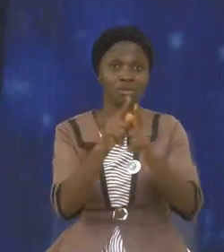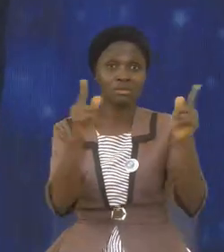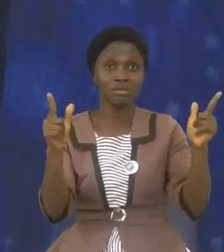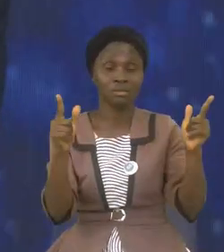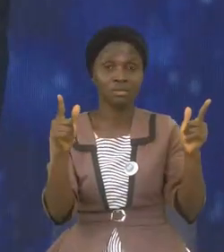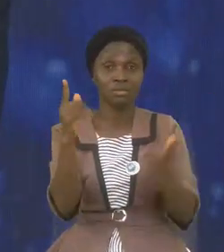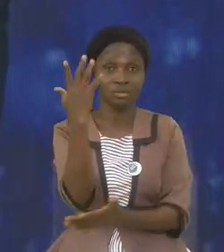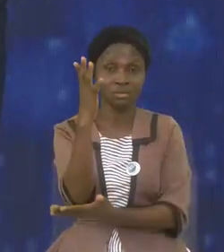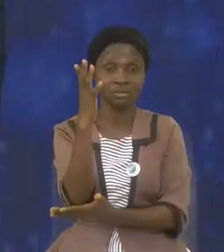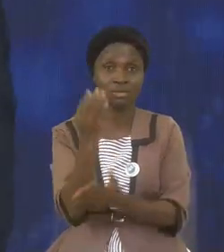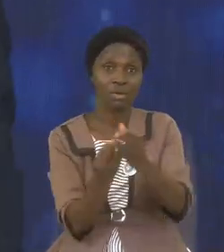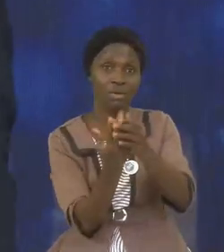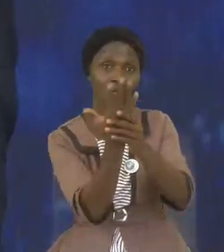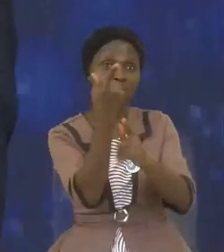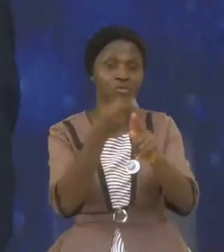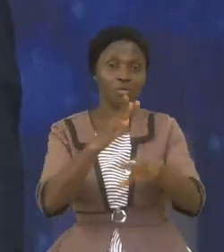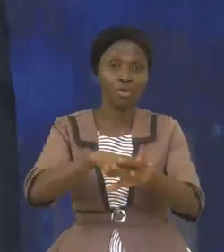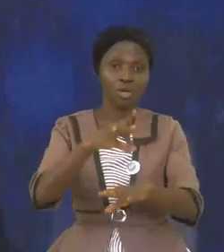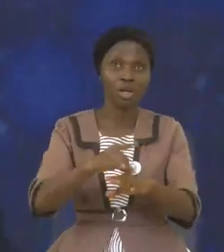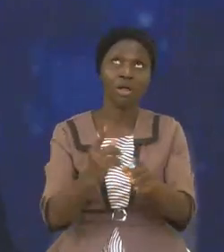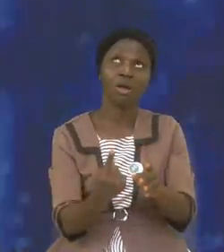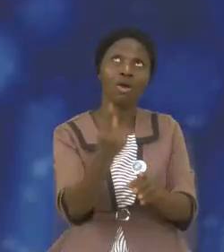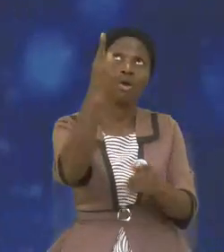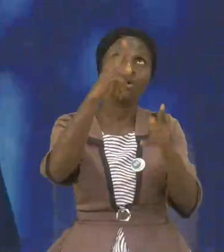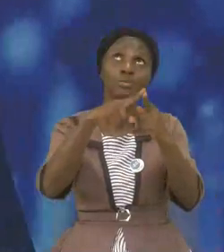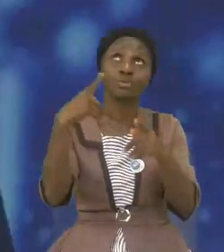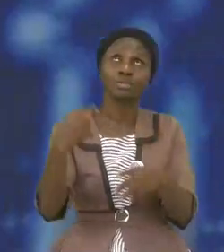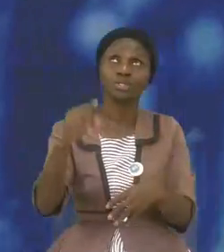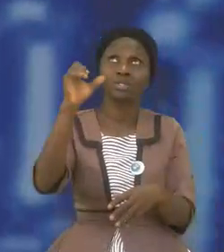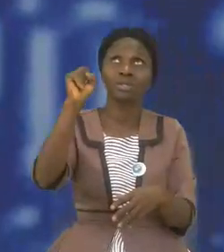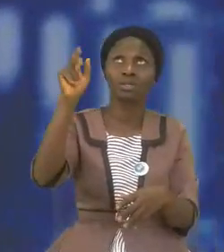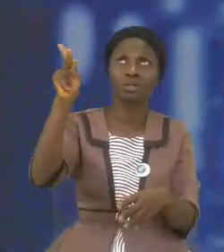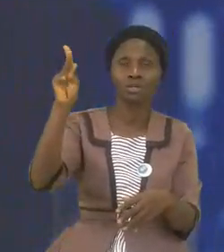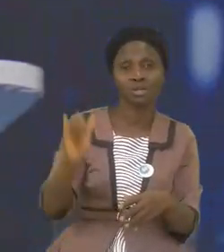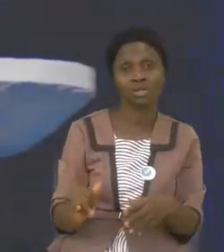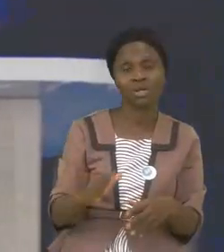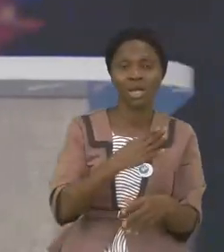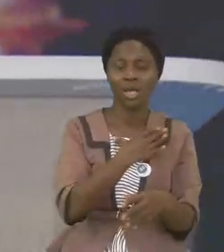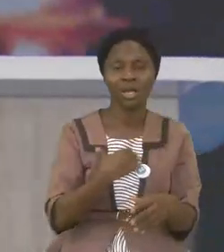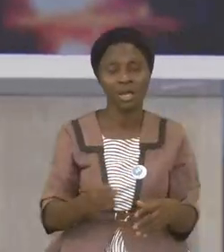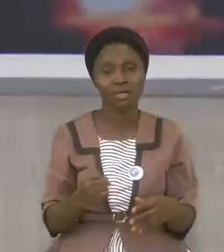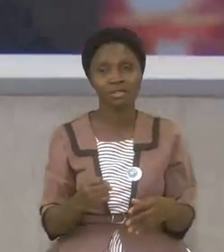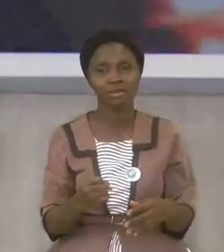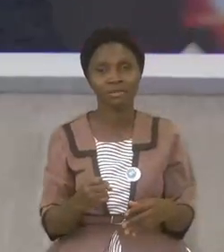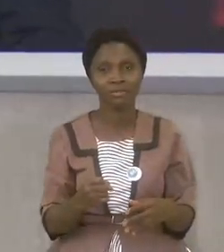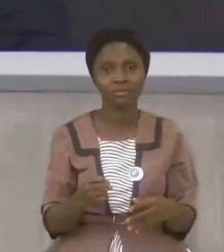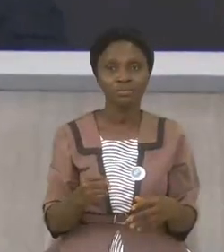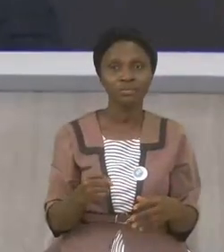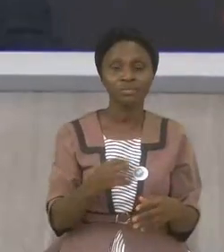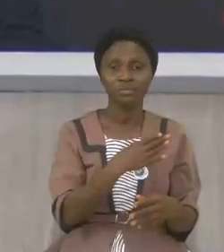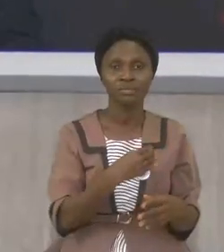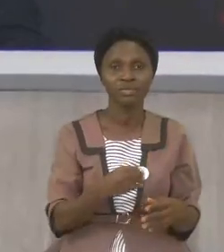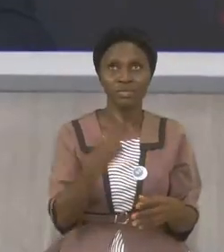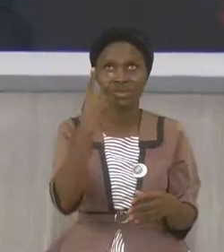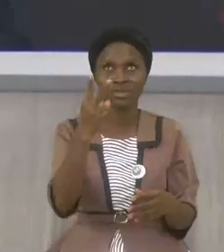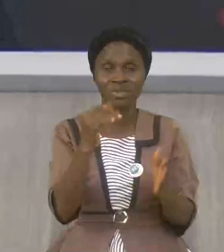arbre avec de grands arbres qui pousse de la terre au ciel. Et